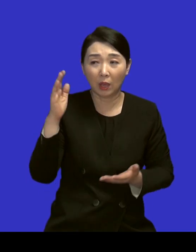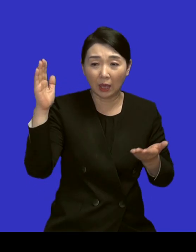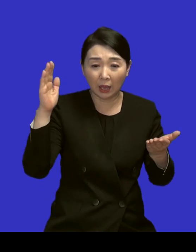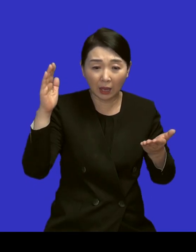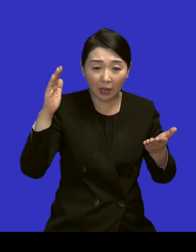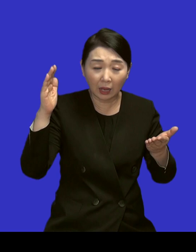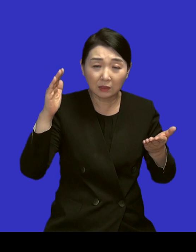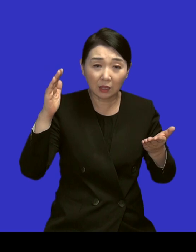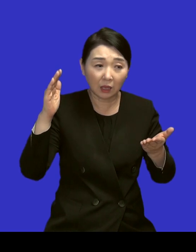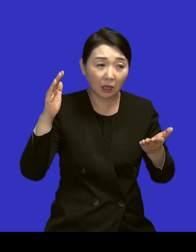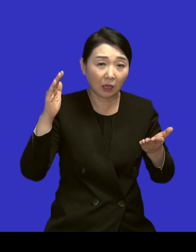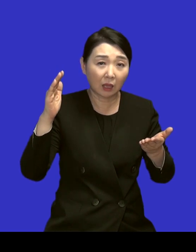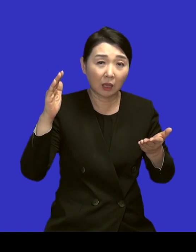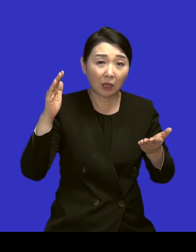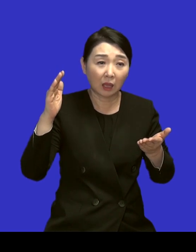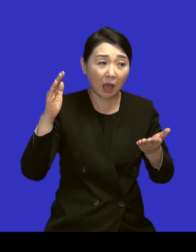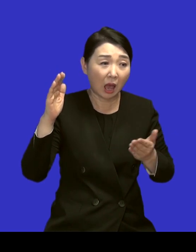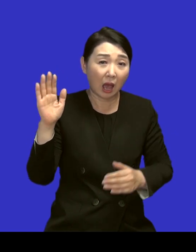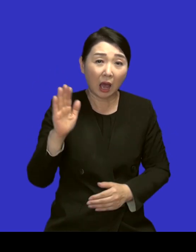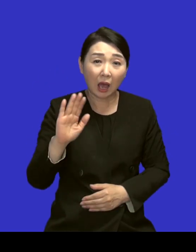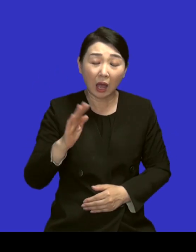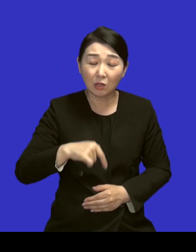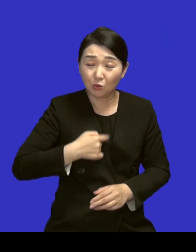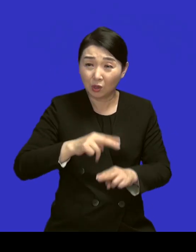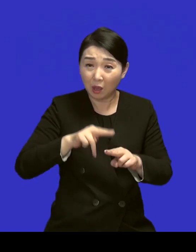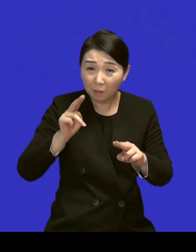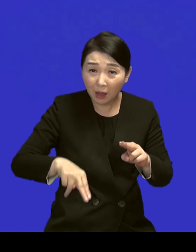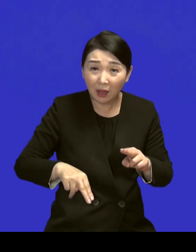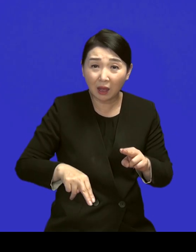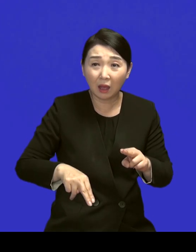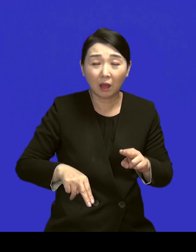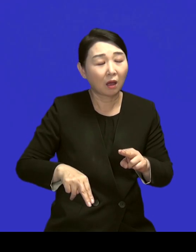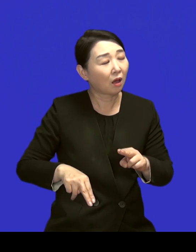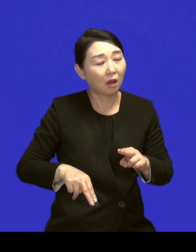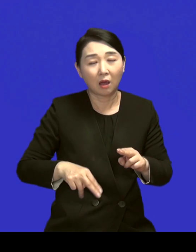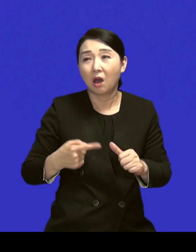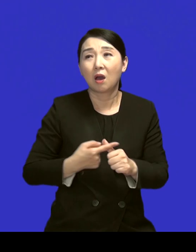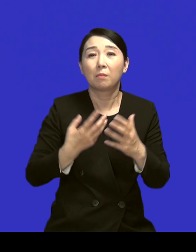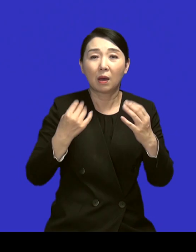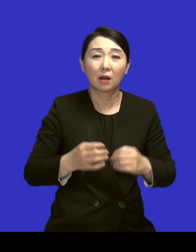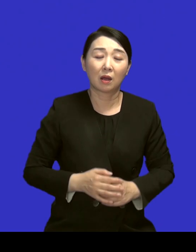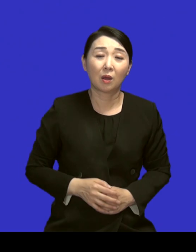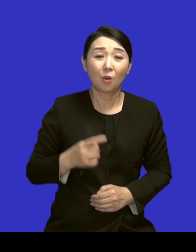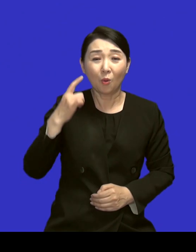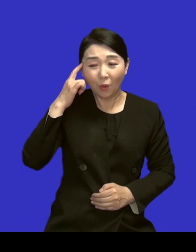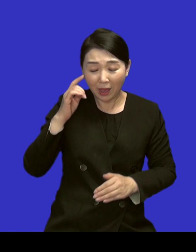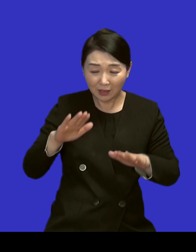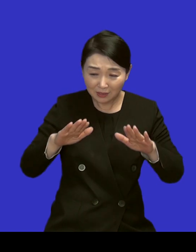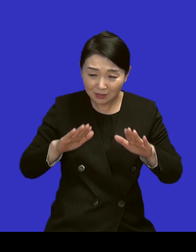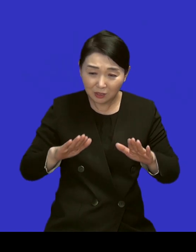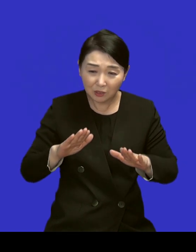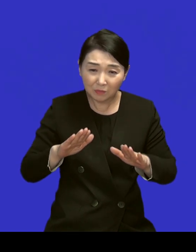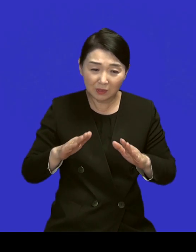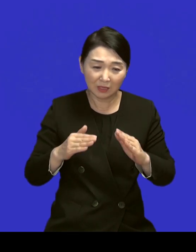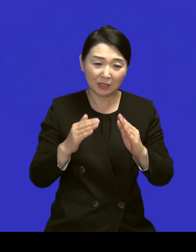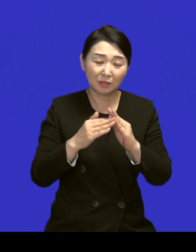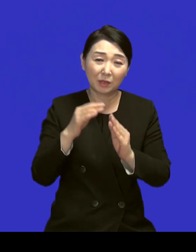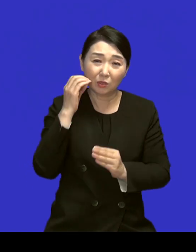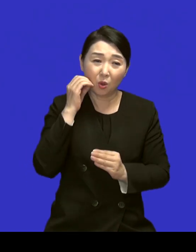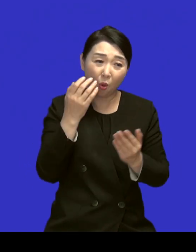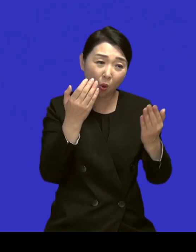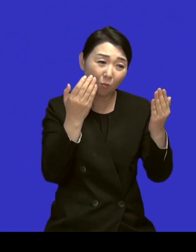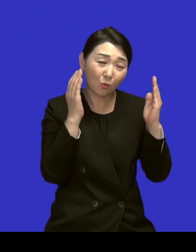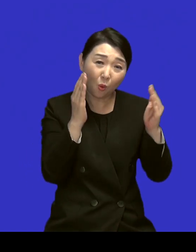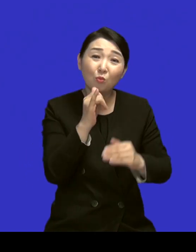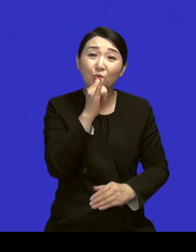버려진 자퇴생에게 뭐 지금이야 홈스쿨 맞아요. 대안학교 너무 잘 돼 있으니까 상관없는데 그때